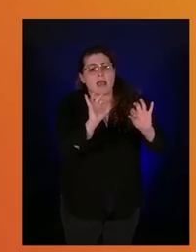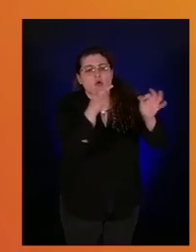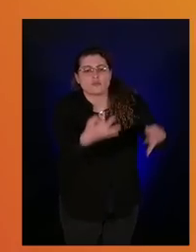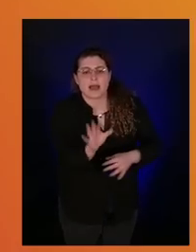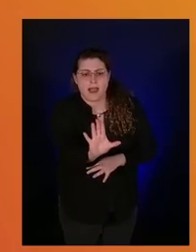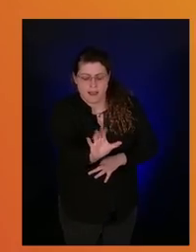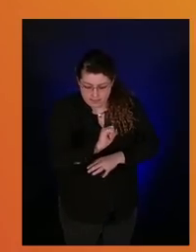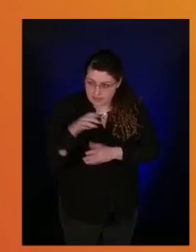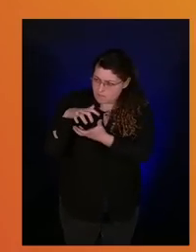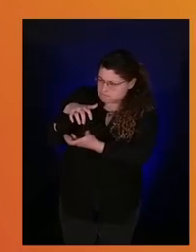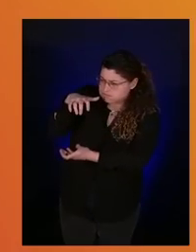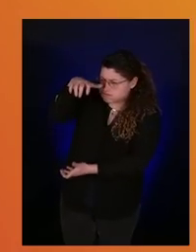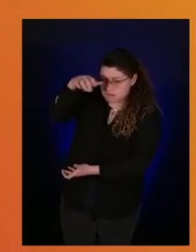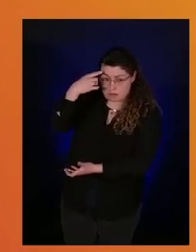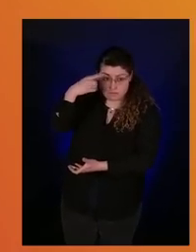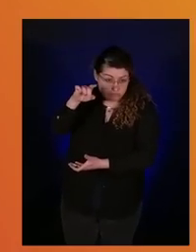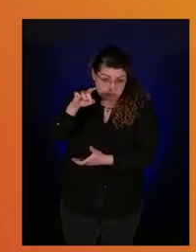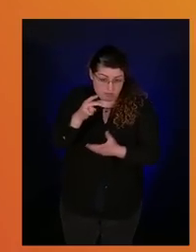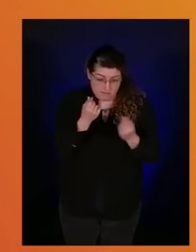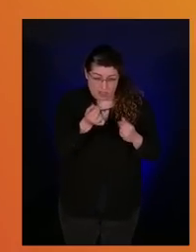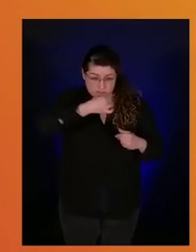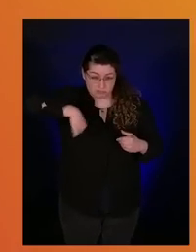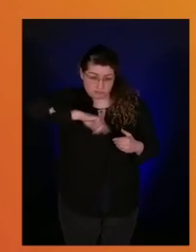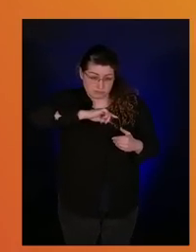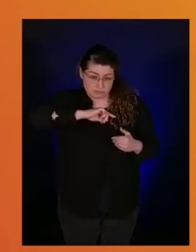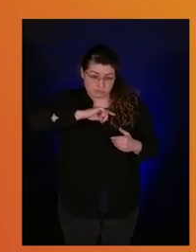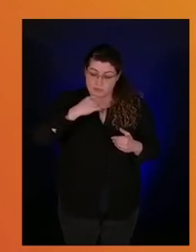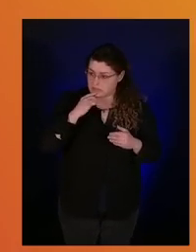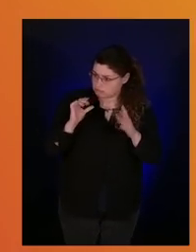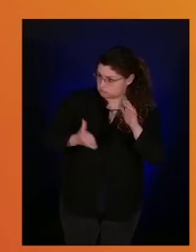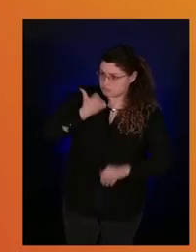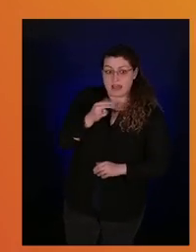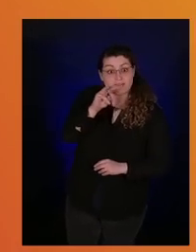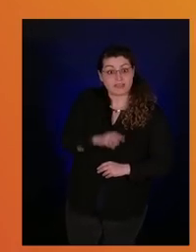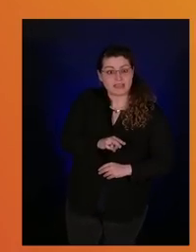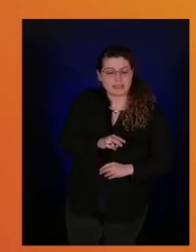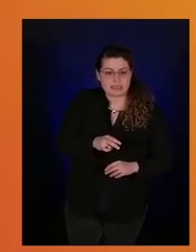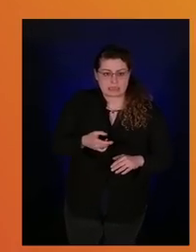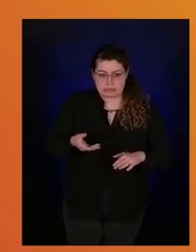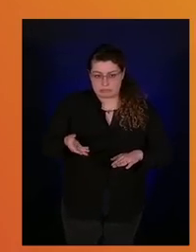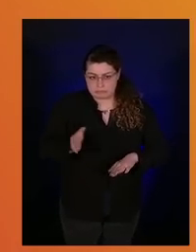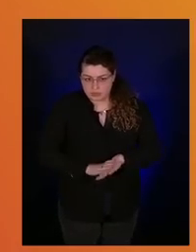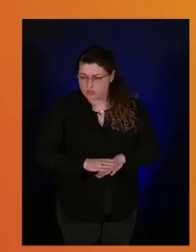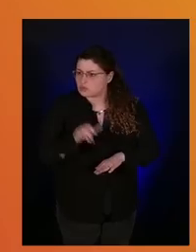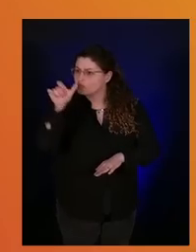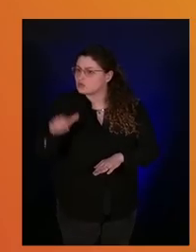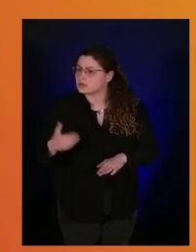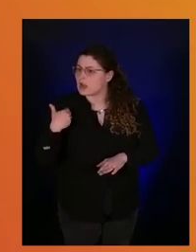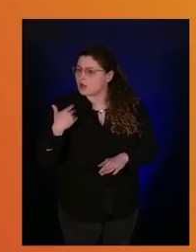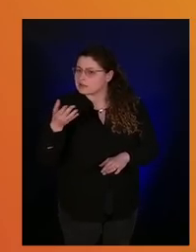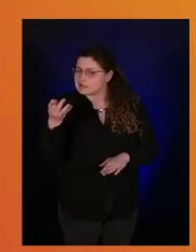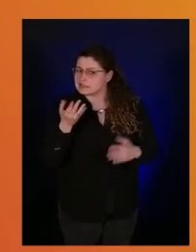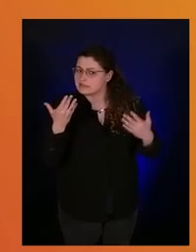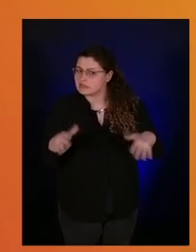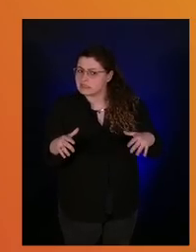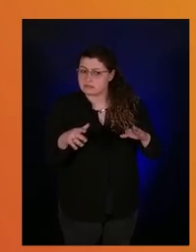plus haute dans nos finances. C'est le gage de l'indépendance. Mais je crois que la camarade l'a dit, y compris en période